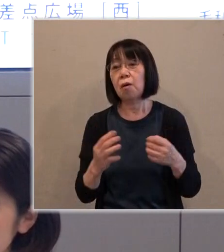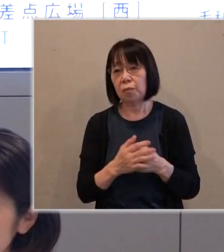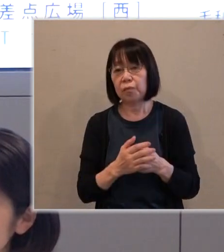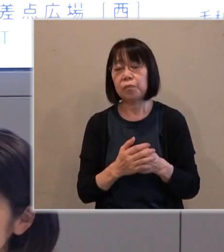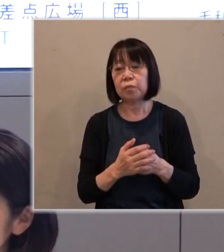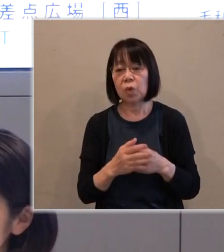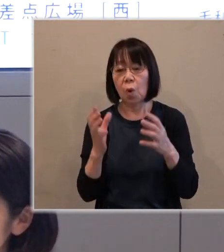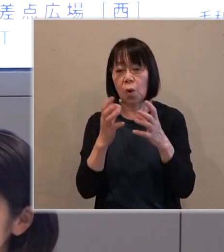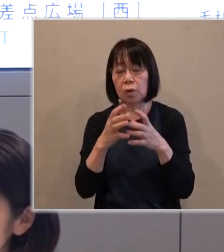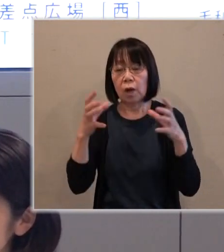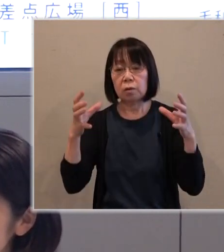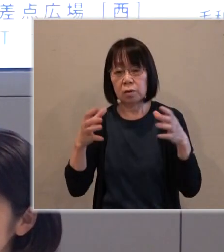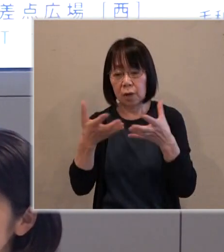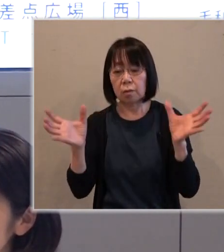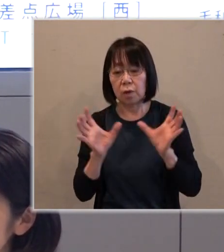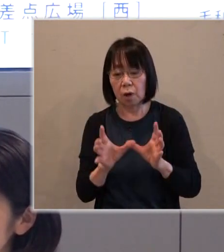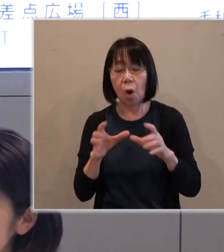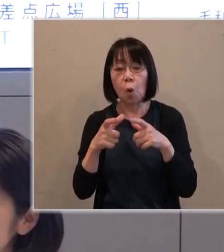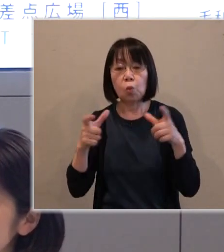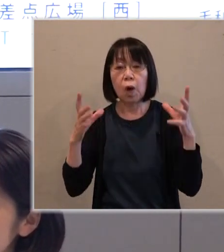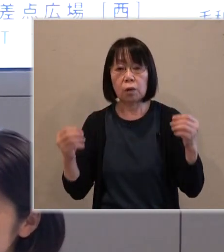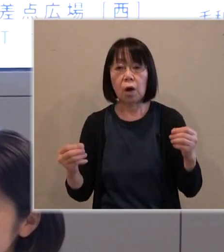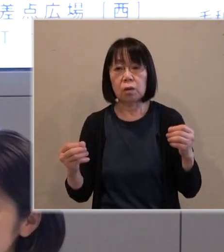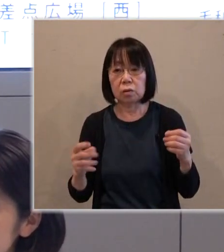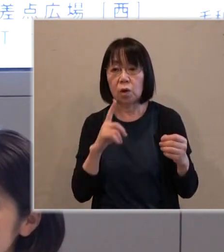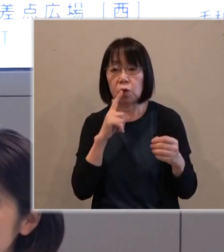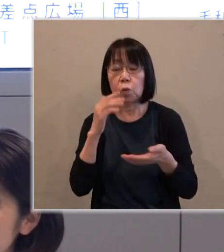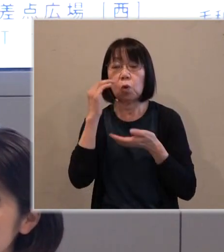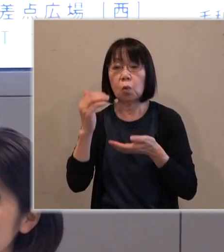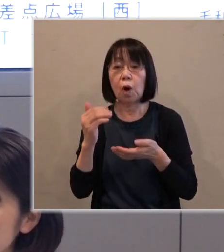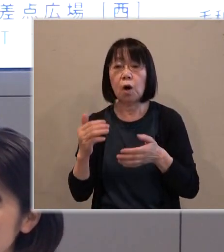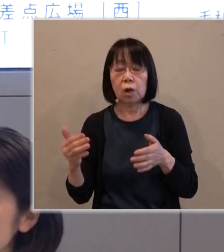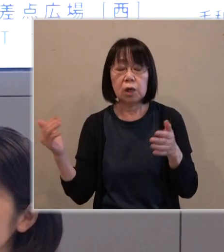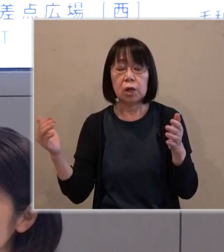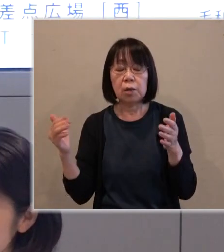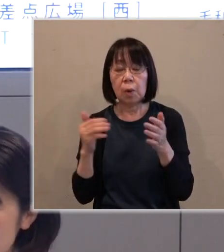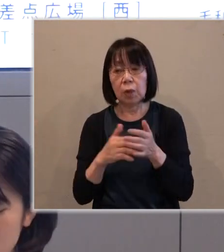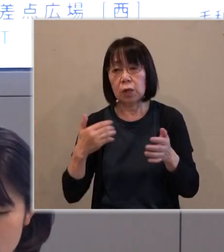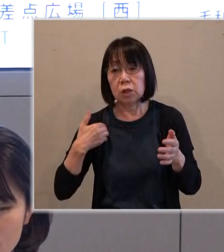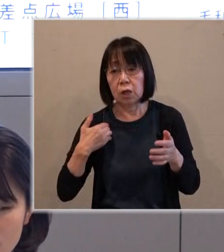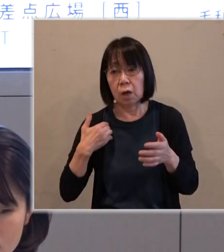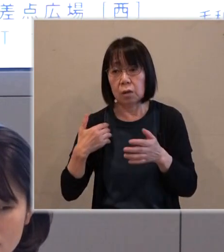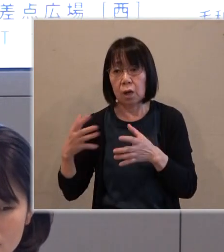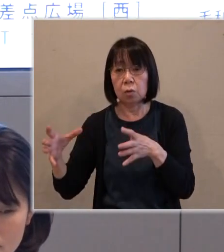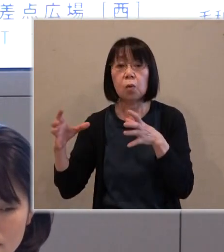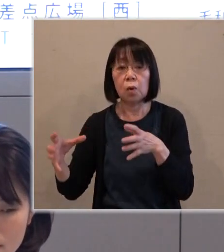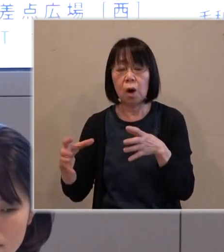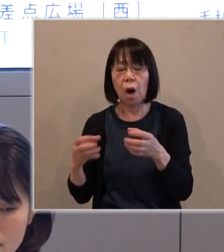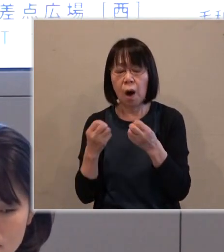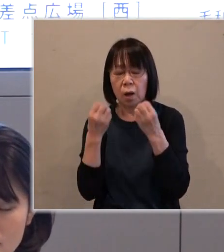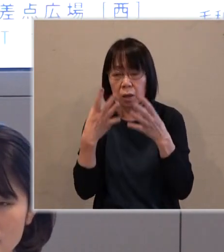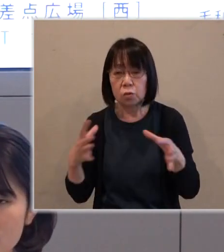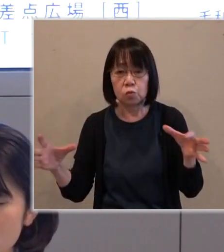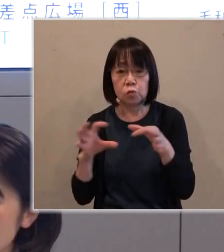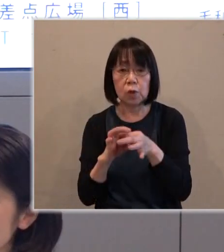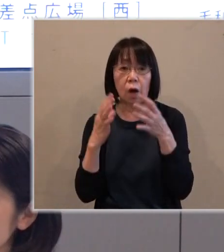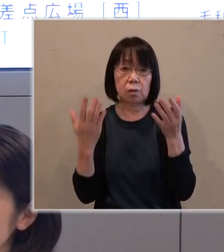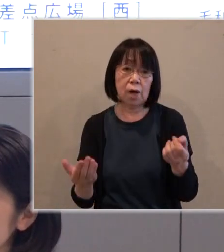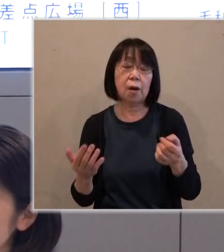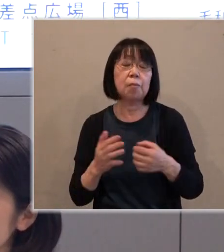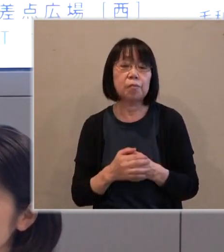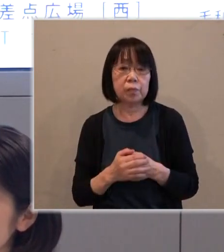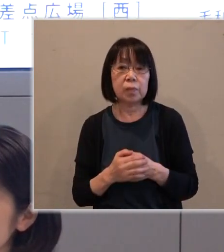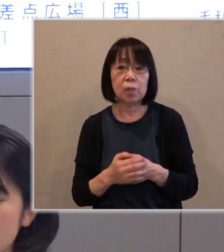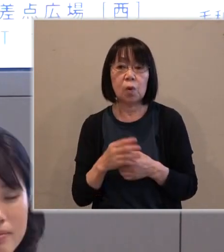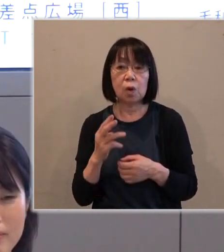体がものすごく増えたということは、今までつながっていなかったつながりが新たにいくつかできたということが少なくともあって、じゃあこれはパラリンピックがないと本当に